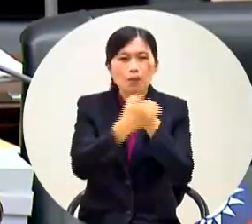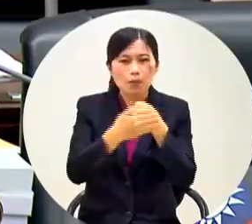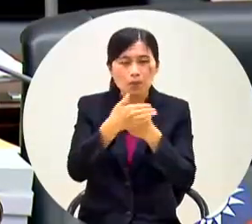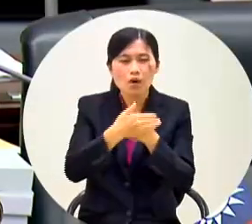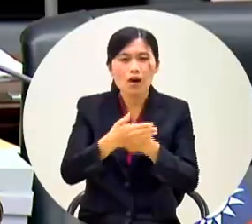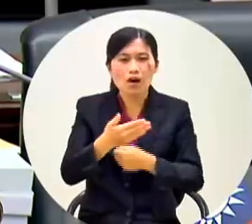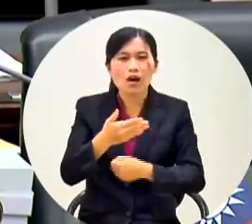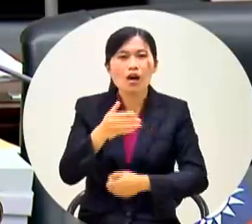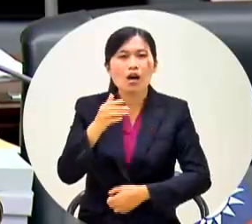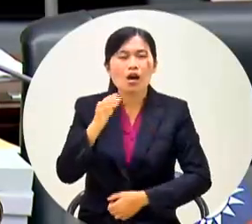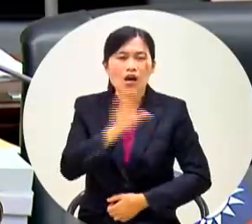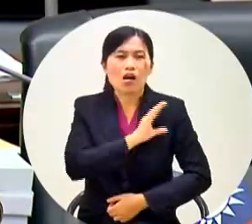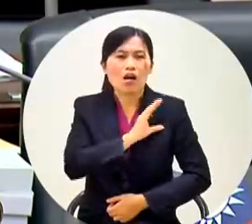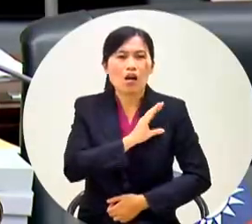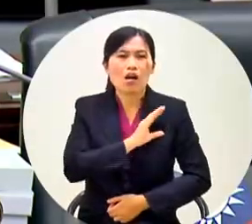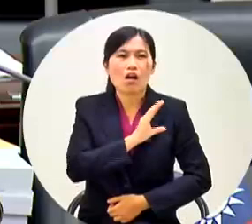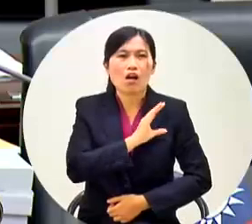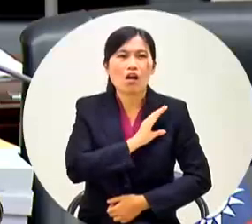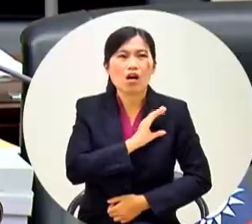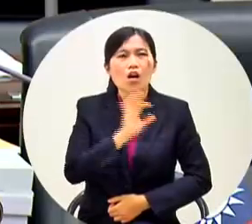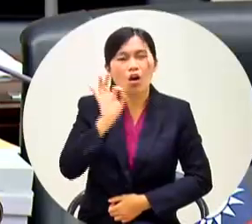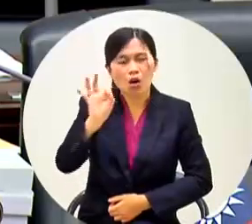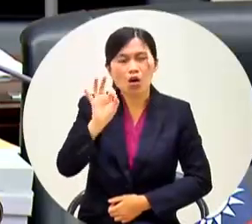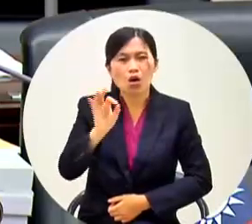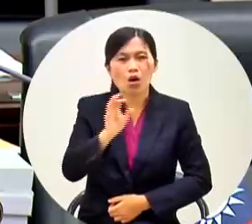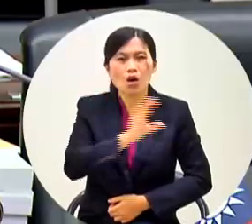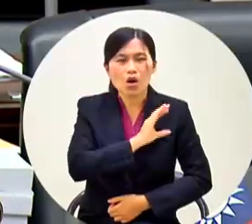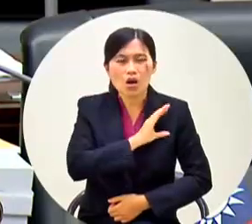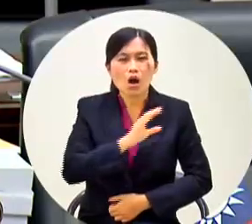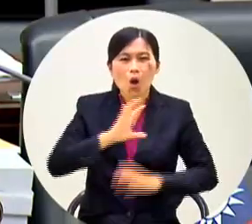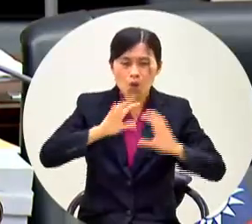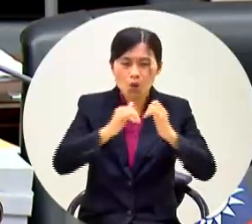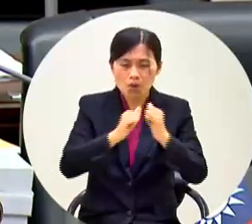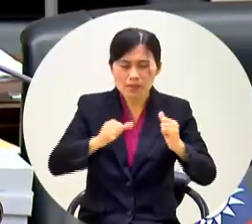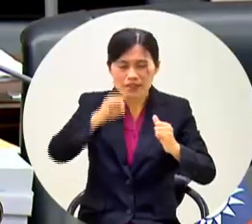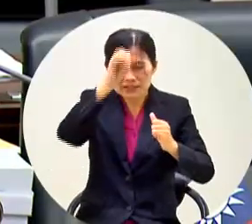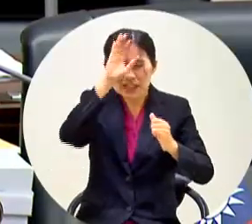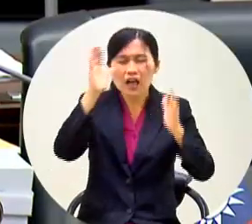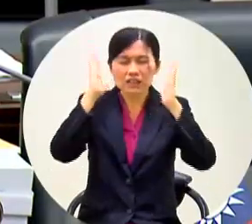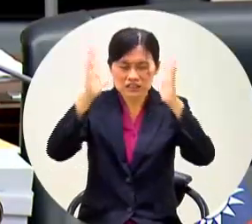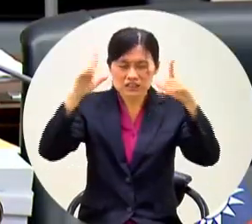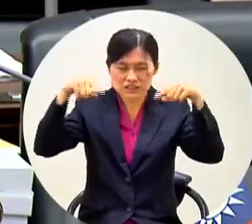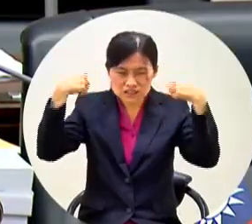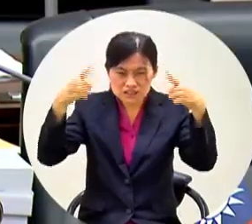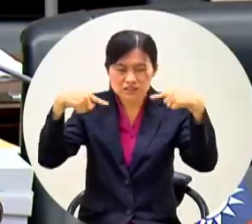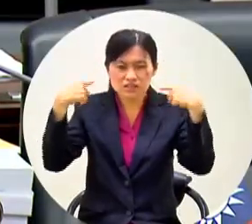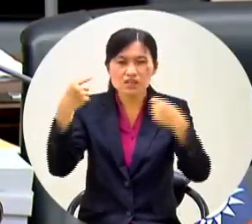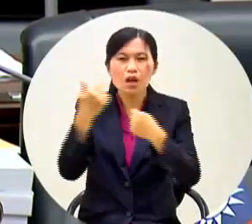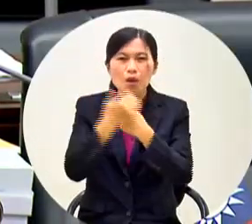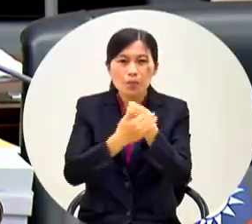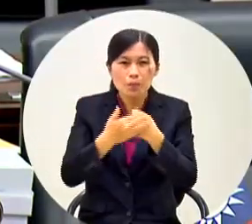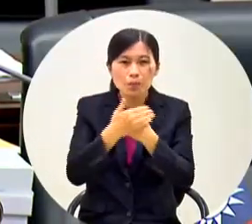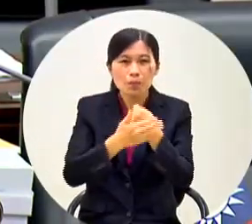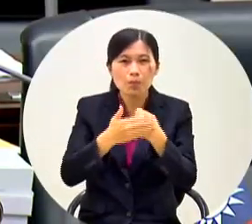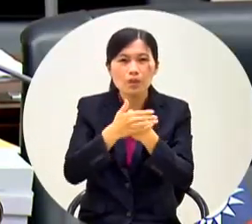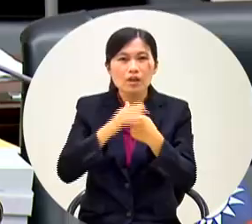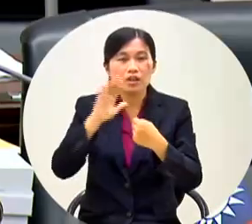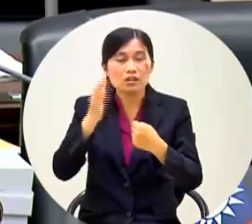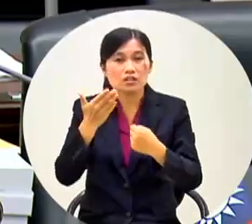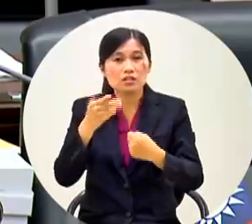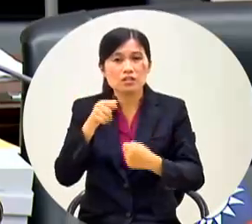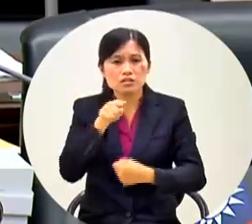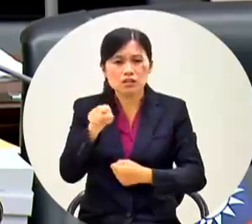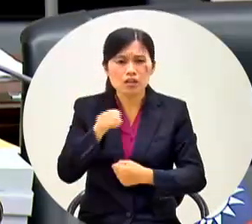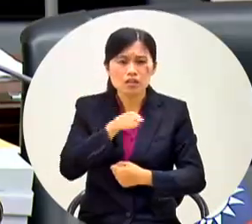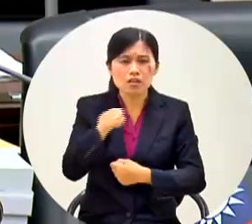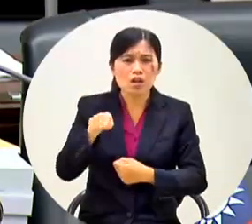长正常，你国民党护航伊正常诶。但是呢，你护航的过程当中，爱对高雄市